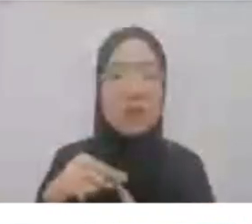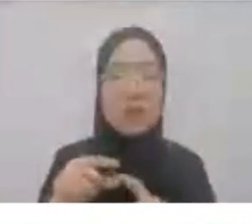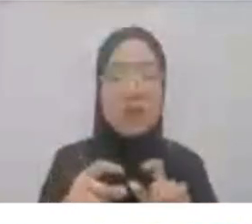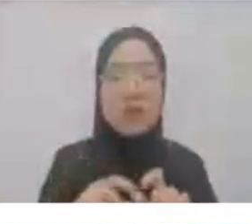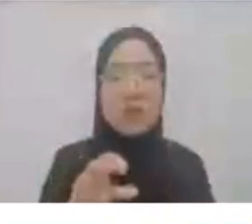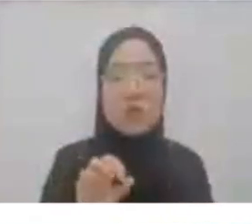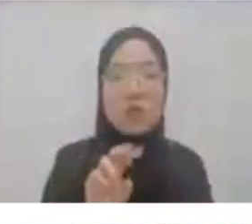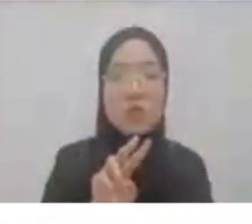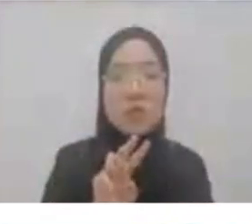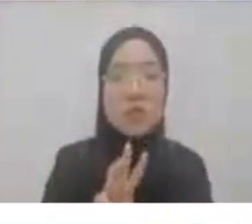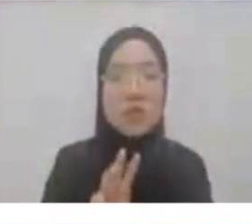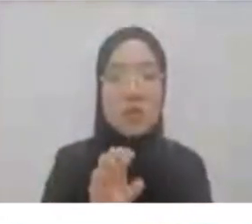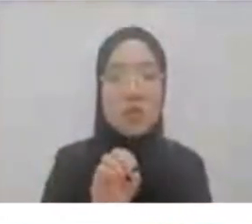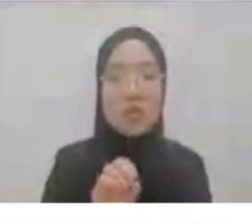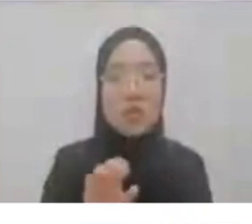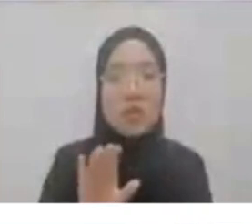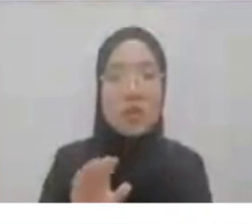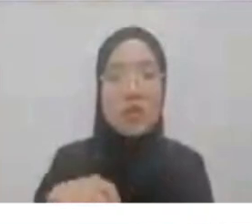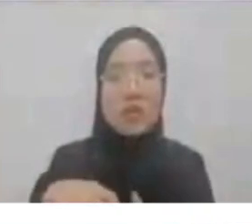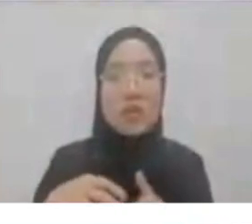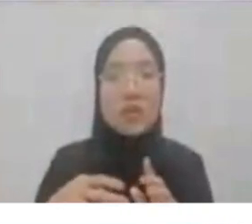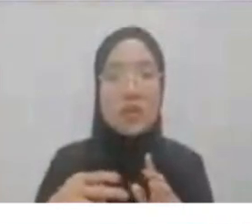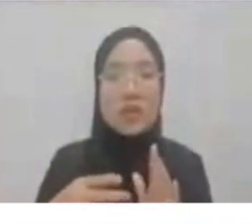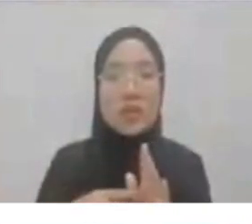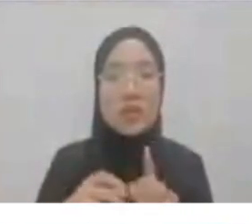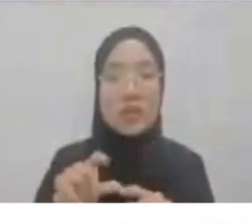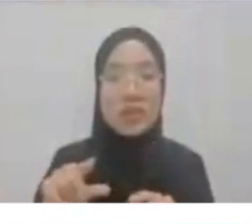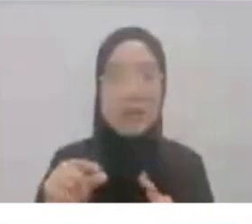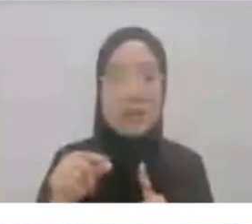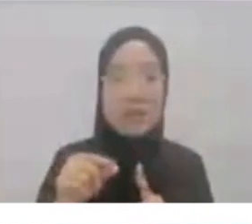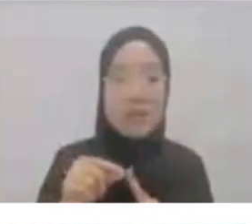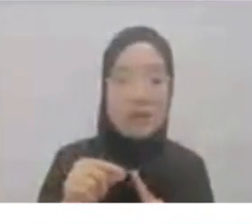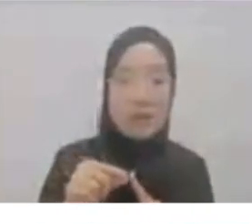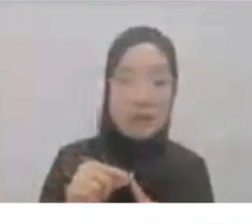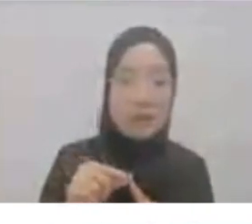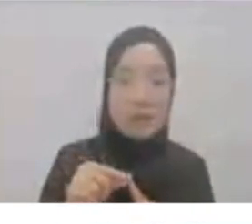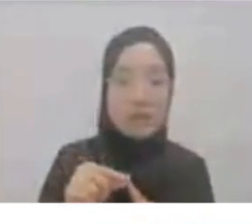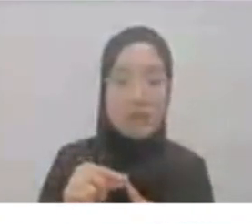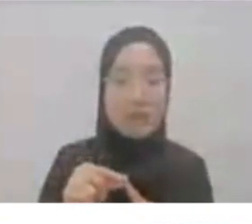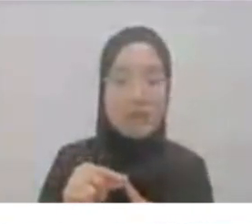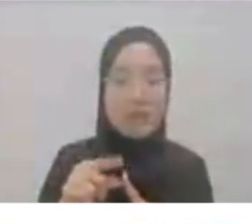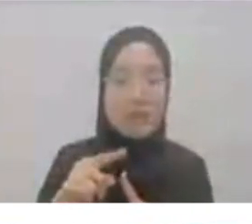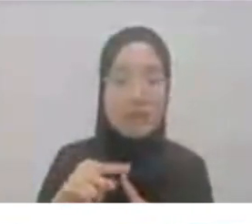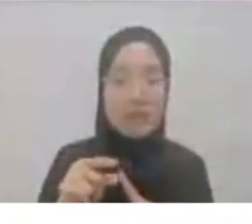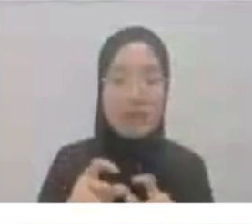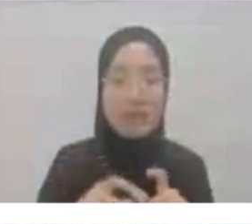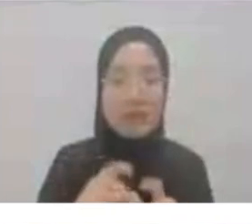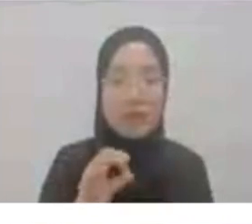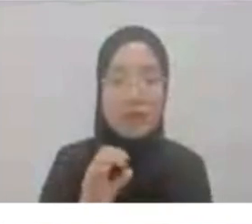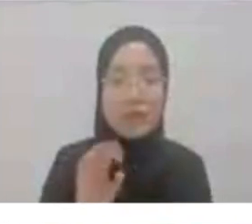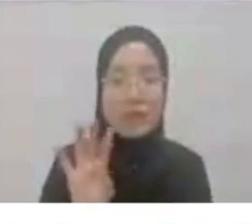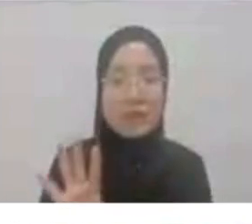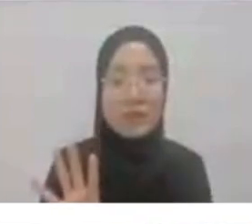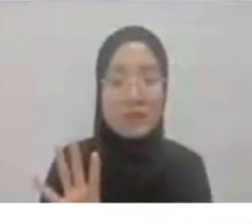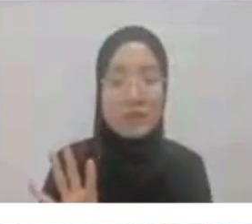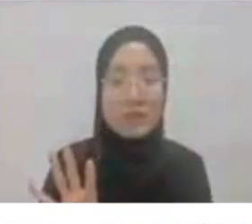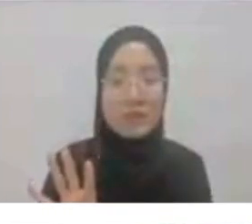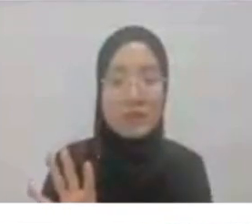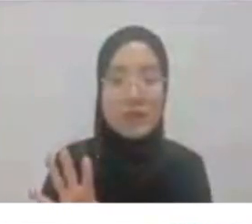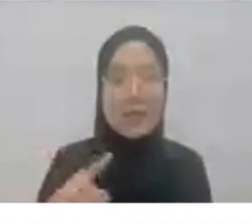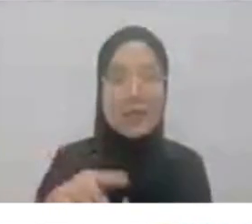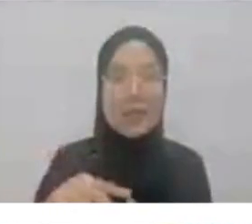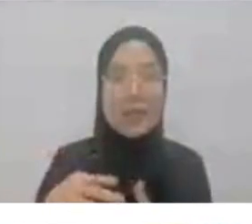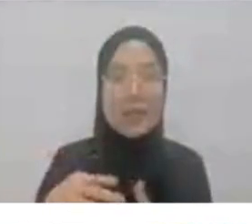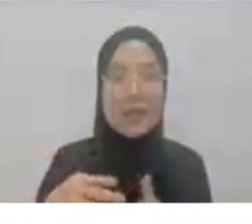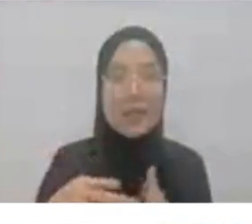005 Desa Kendal Doyong Kecamatan Petarukan Kecamatan pepalang tps004 desa Temu irang Kecamatan